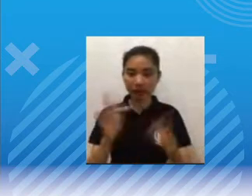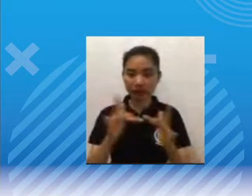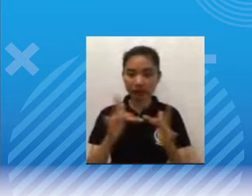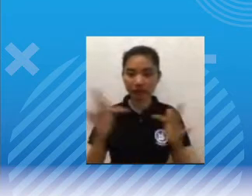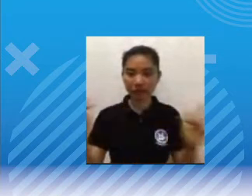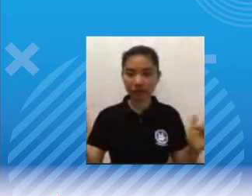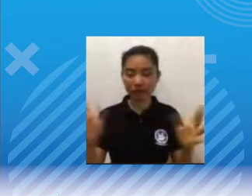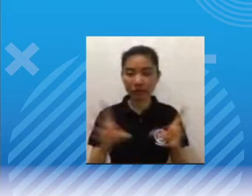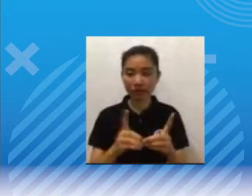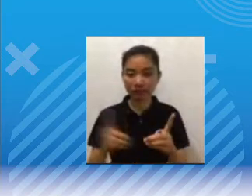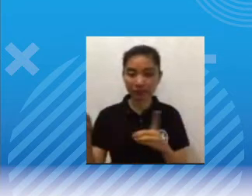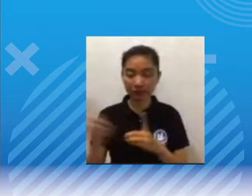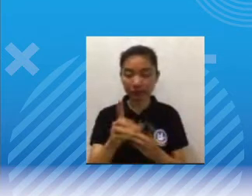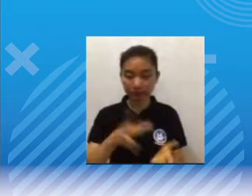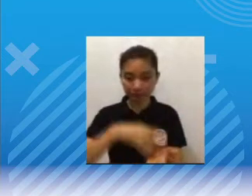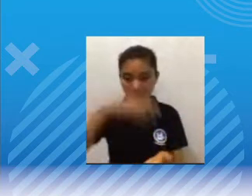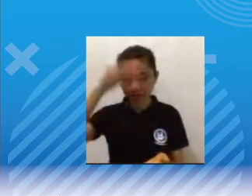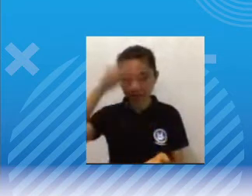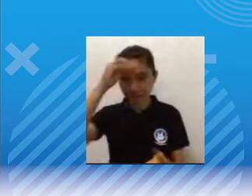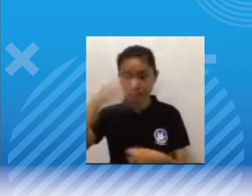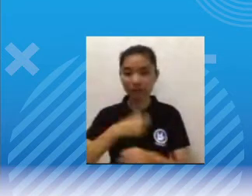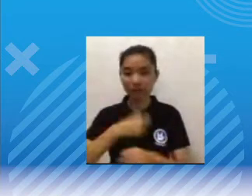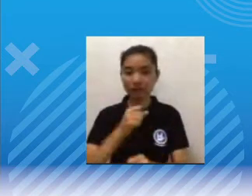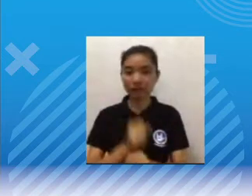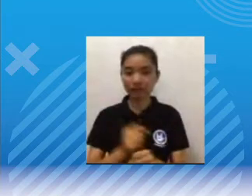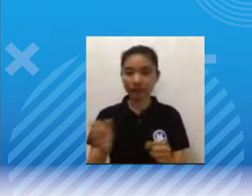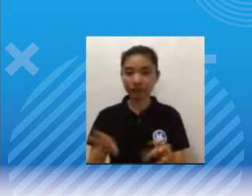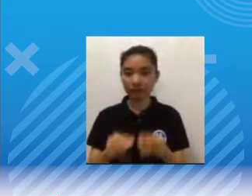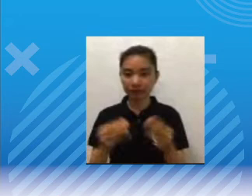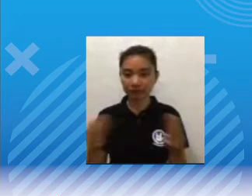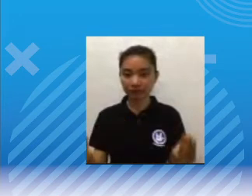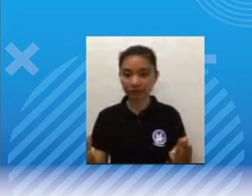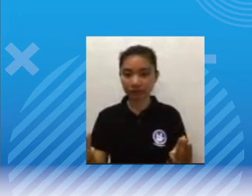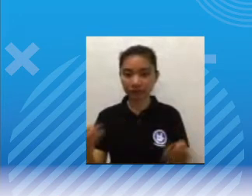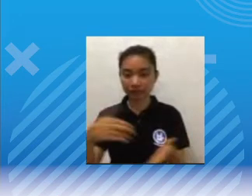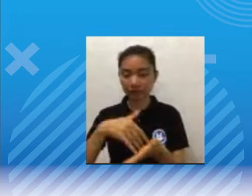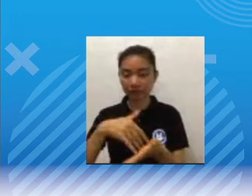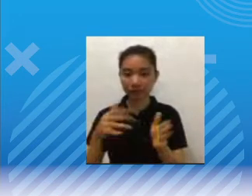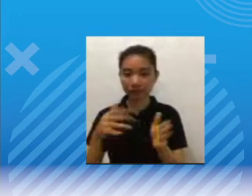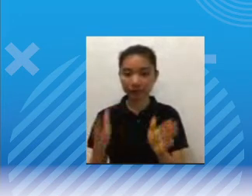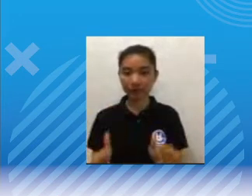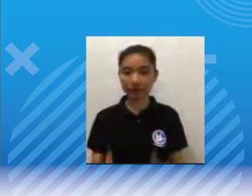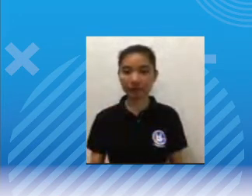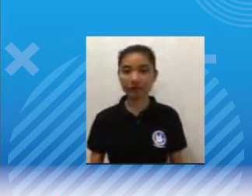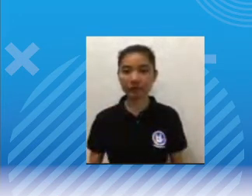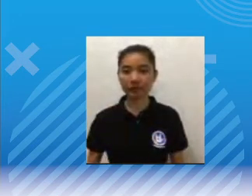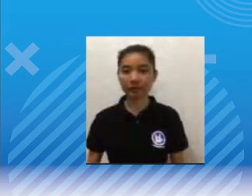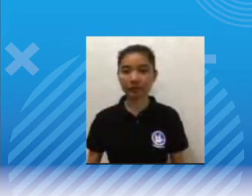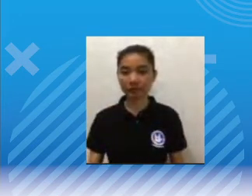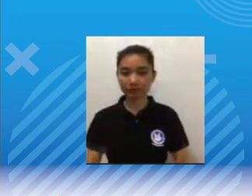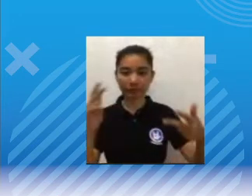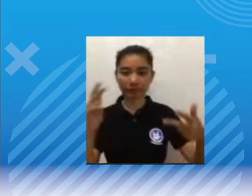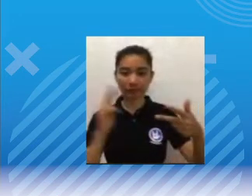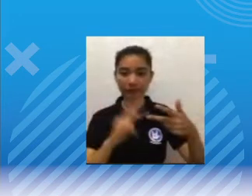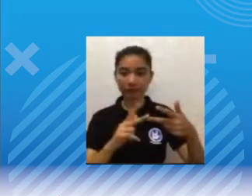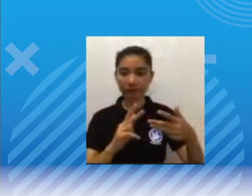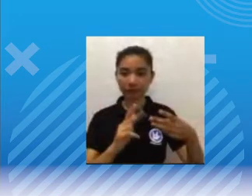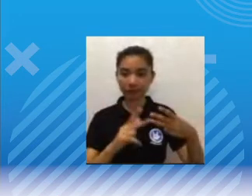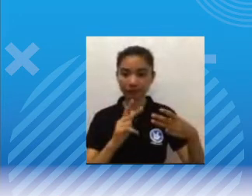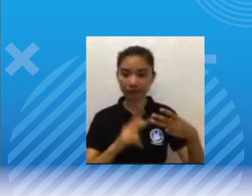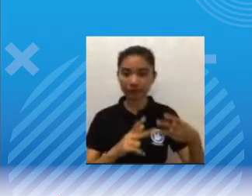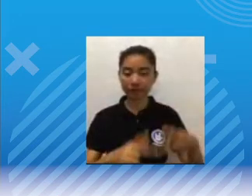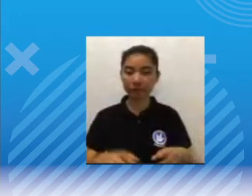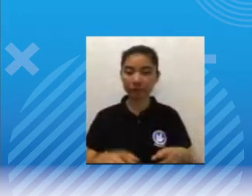modules para sa ating mag-aaral. Pang-apat ay school heads and supervisors and master teachers must be